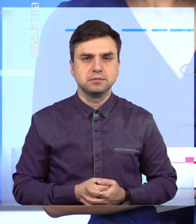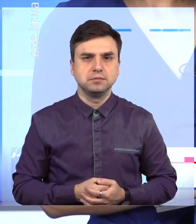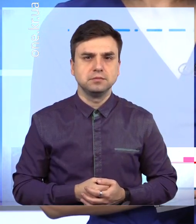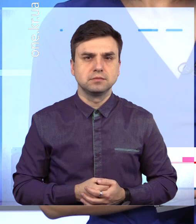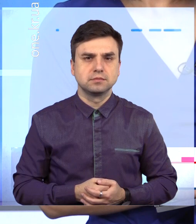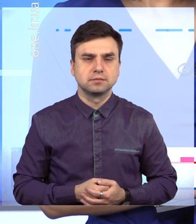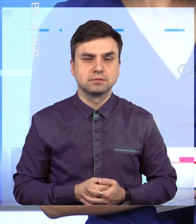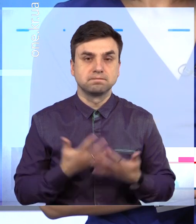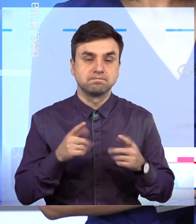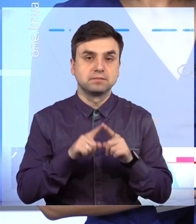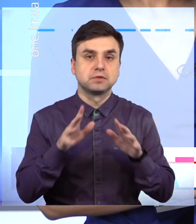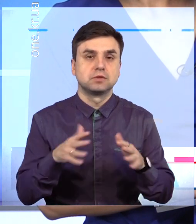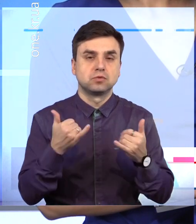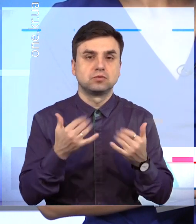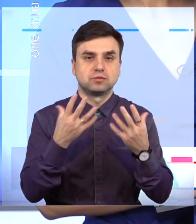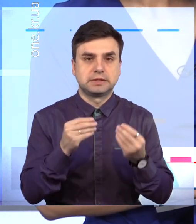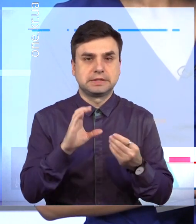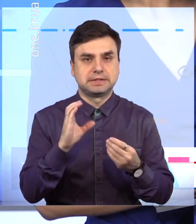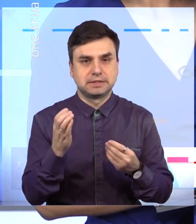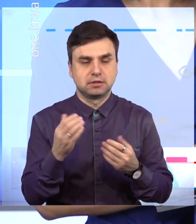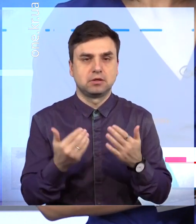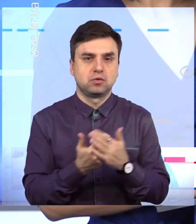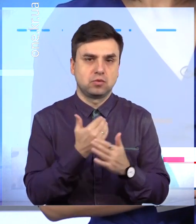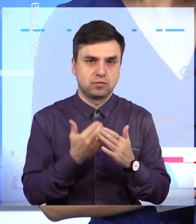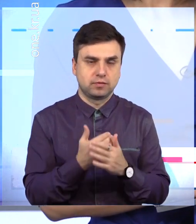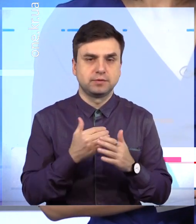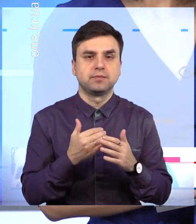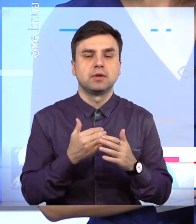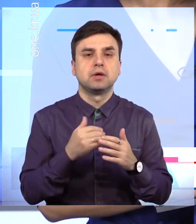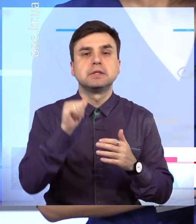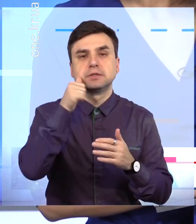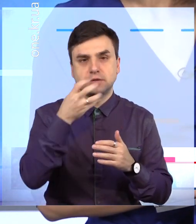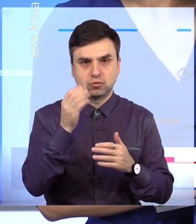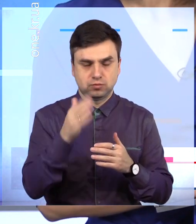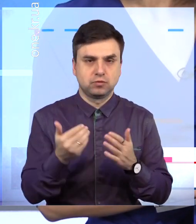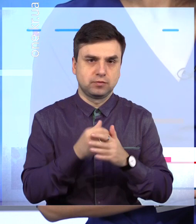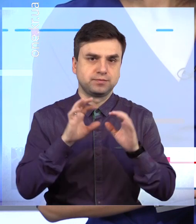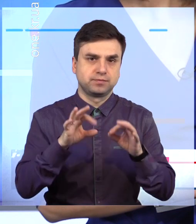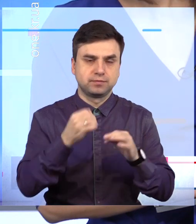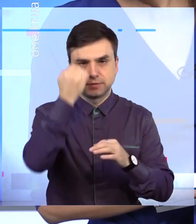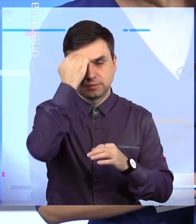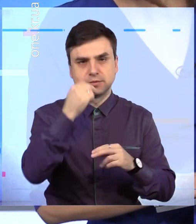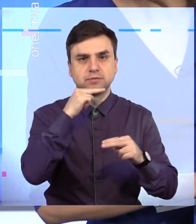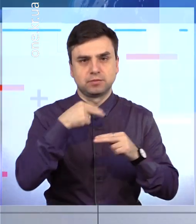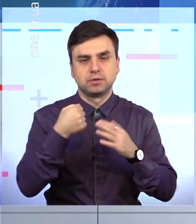Таким був підсумковий випуск середи. Більше новин розкажемо завтра. Дякую за увагу та на все добре.